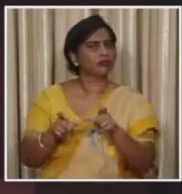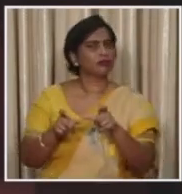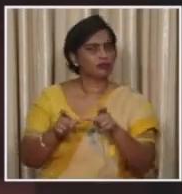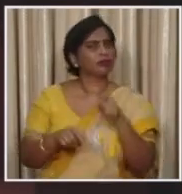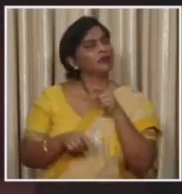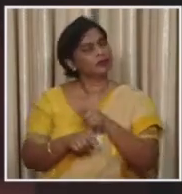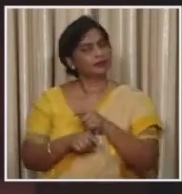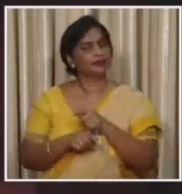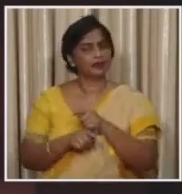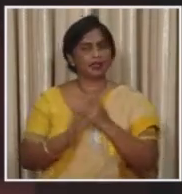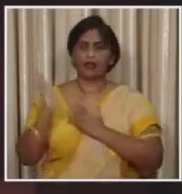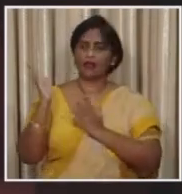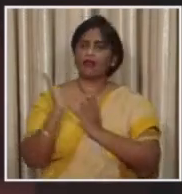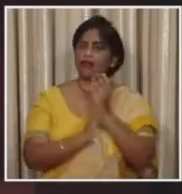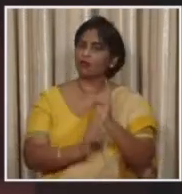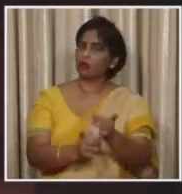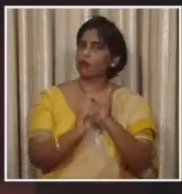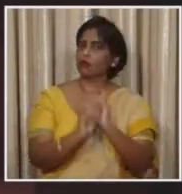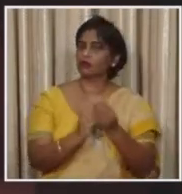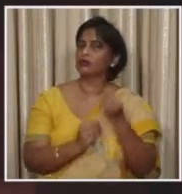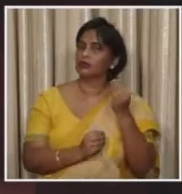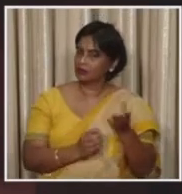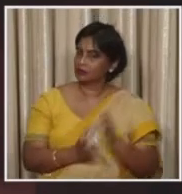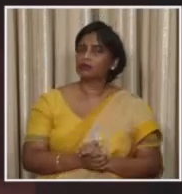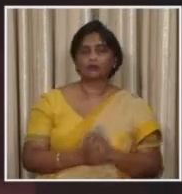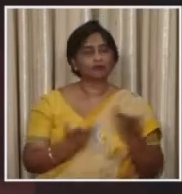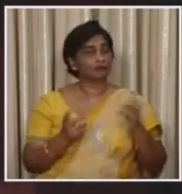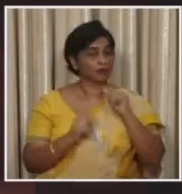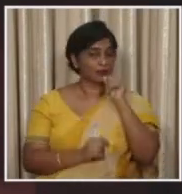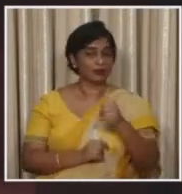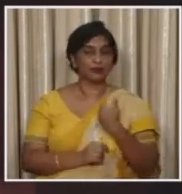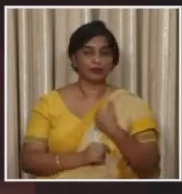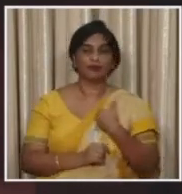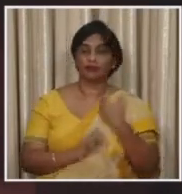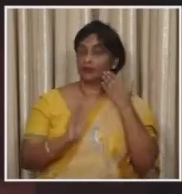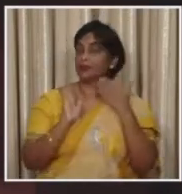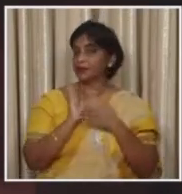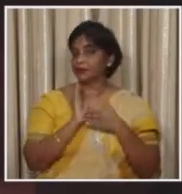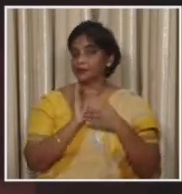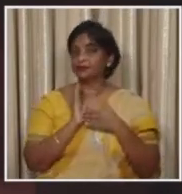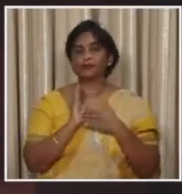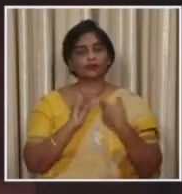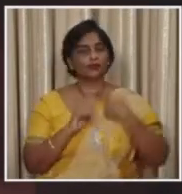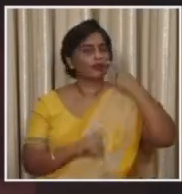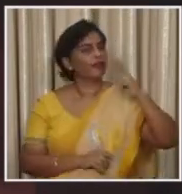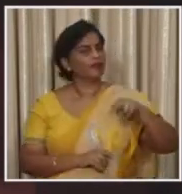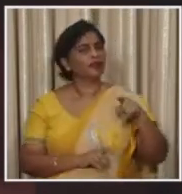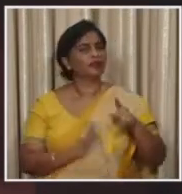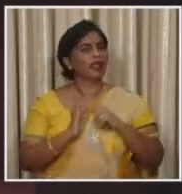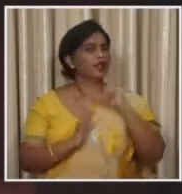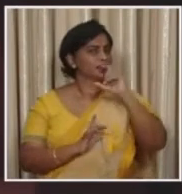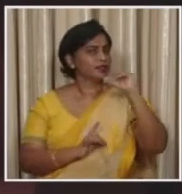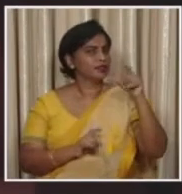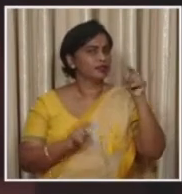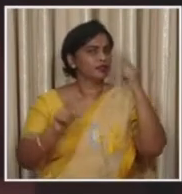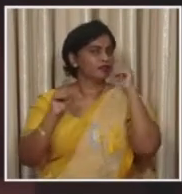ඒ අයිතිවාසිකම් එලෙසම තියන්නට. ඉතින් ඇත්ත වශයෙන්ම මේ තත්ත්වය තුළ අපි විශ්වාස කරන මේ ICC එක